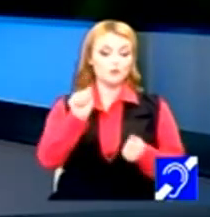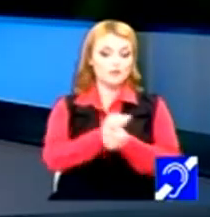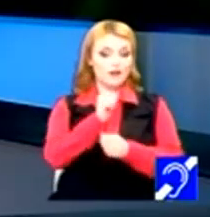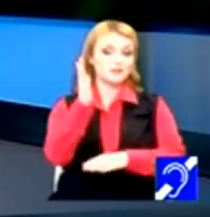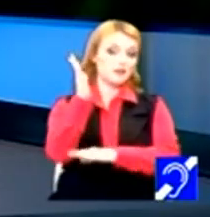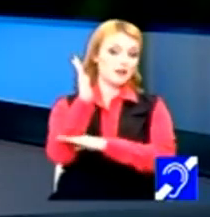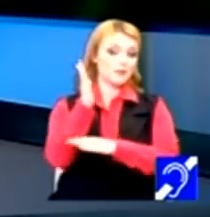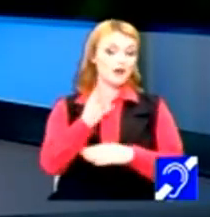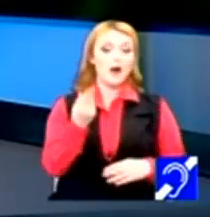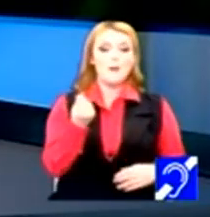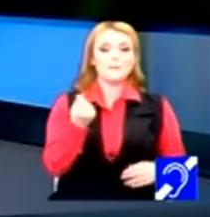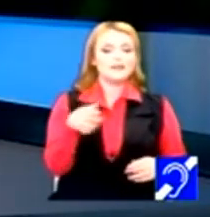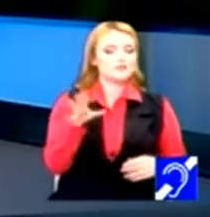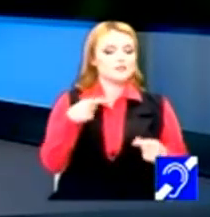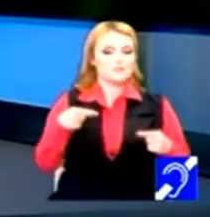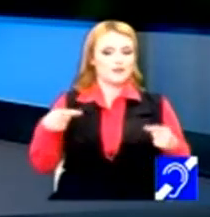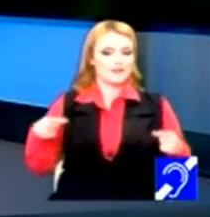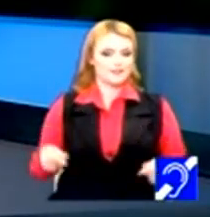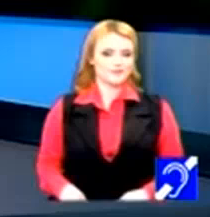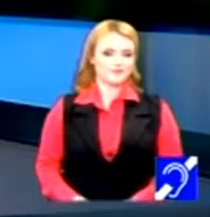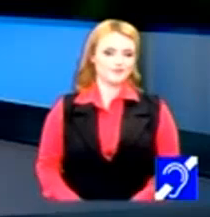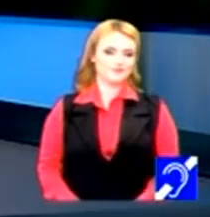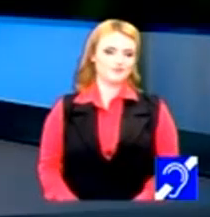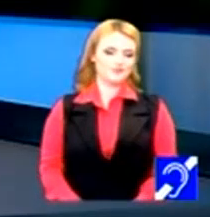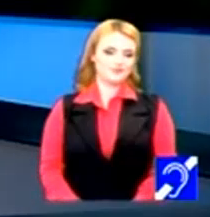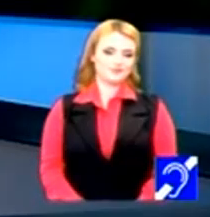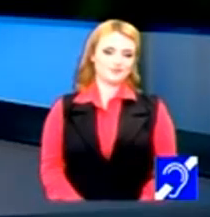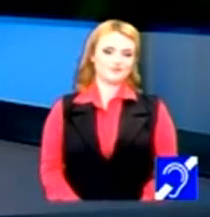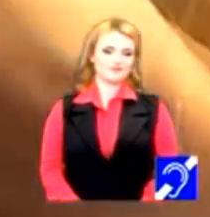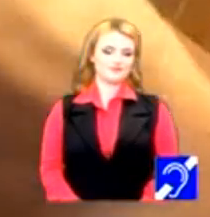lemn. Prețul acestora este în funcție de model și mărime.